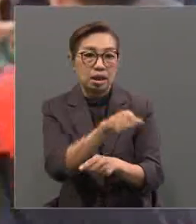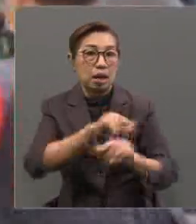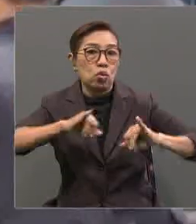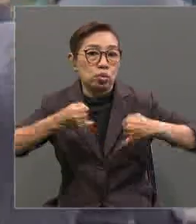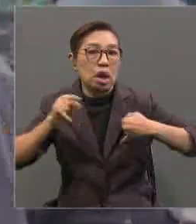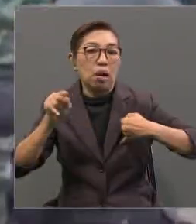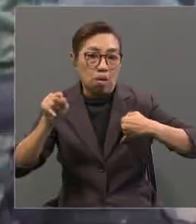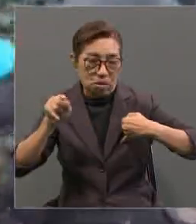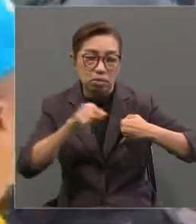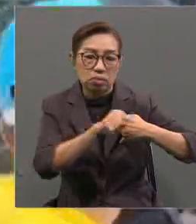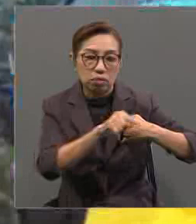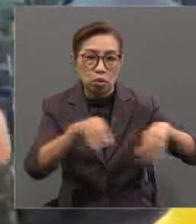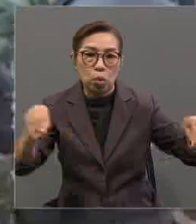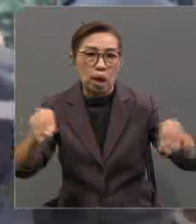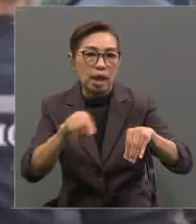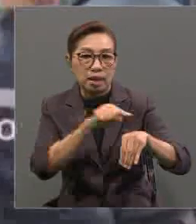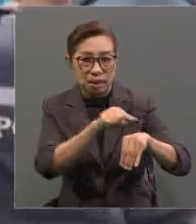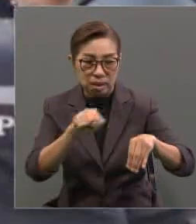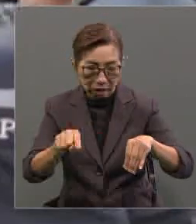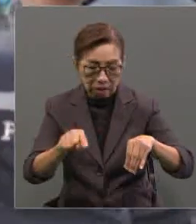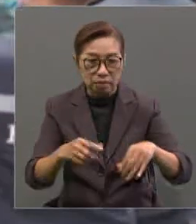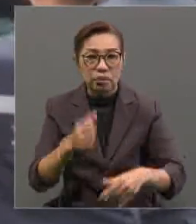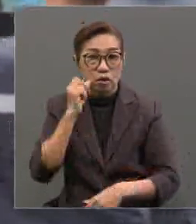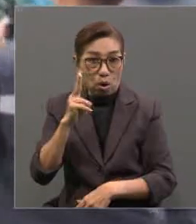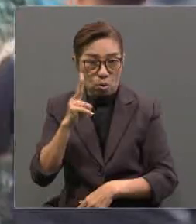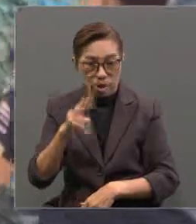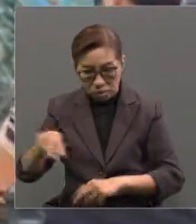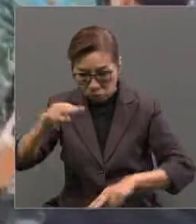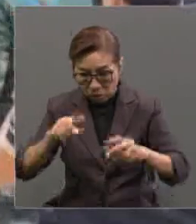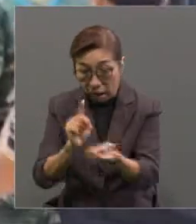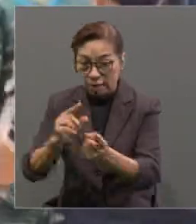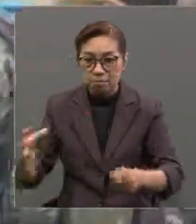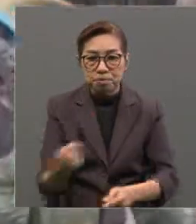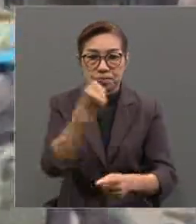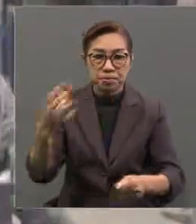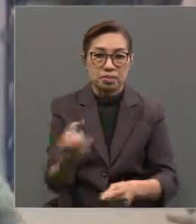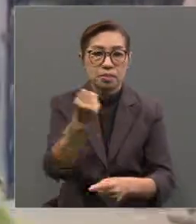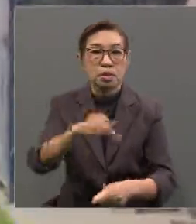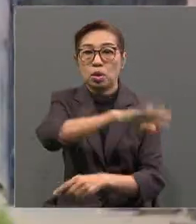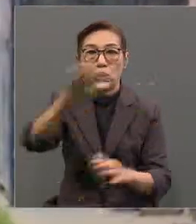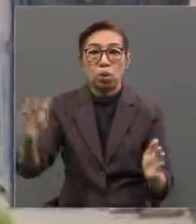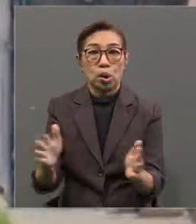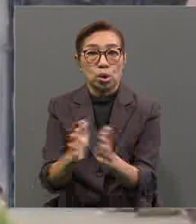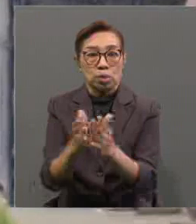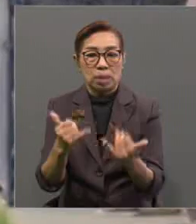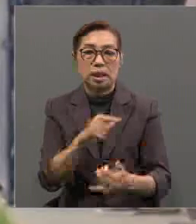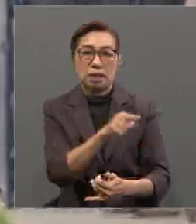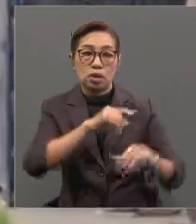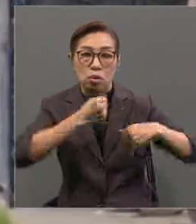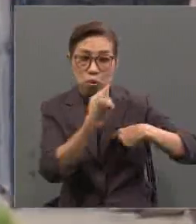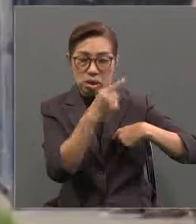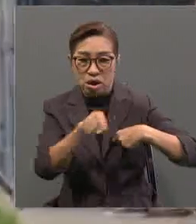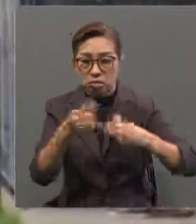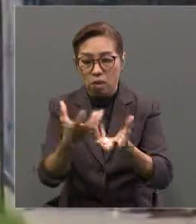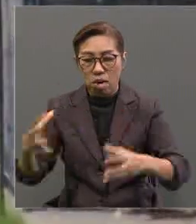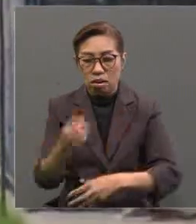โกดังเก็บดอกไม้ไฟที่เกิดระเบิดรวม 2วันเนี่ยนะครับเจ้าหน้าที่ก็สามารถตรวจยึดดอกไม้ไฟของนายสมปองได้